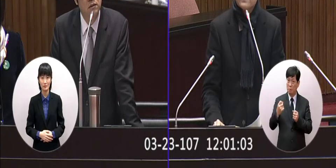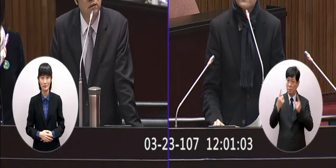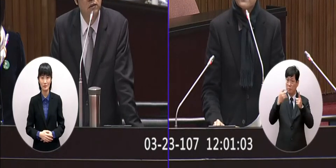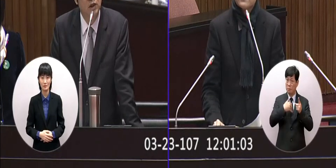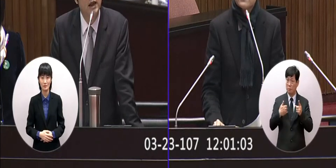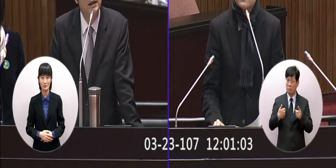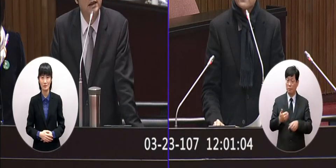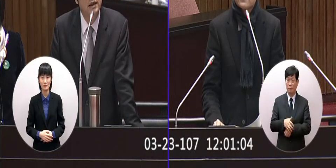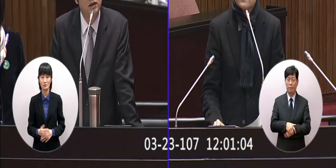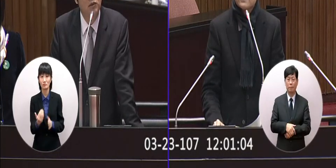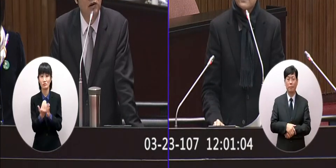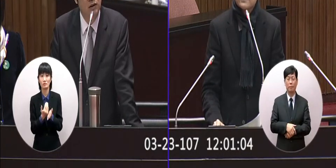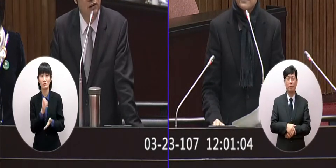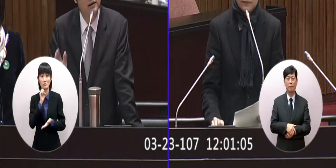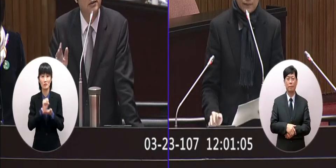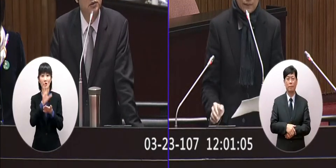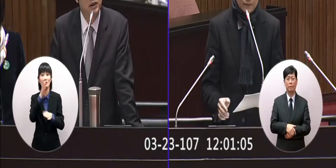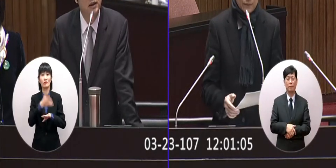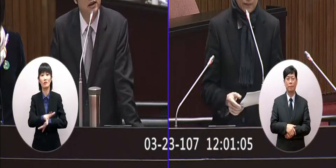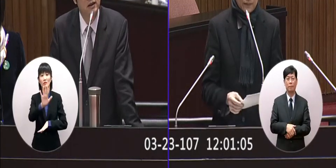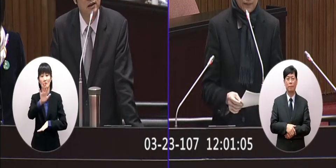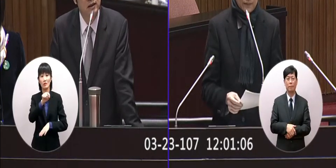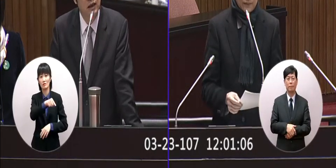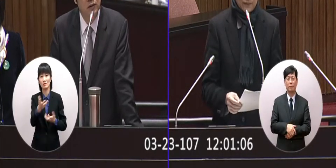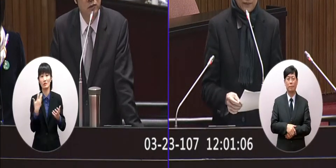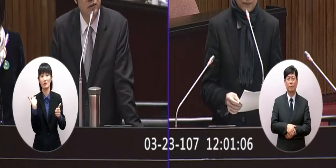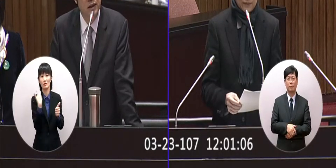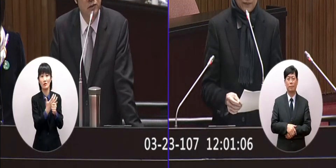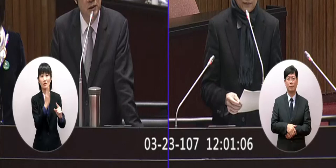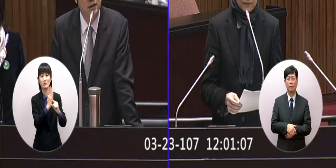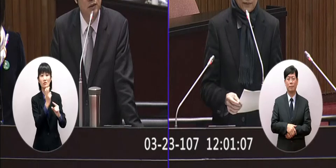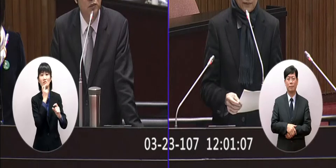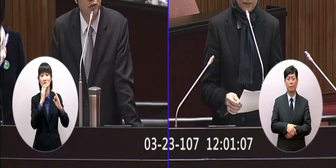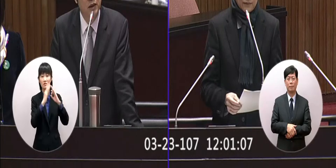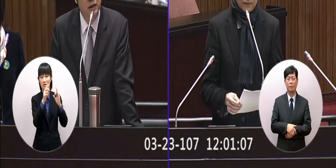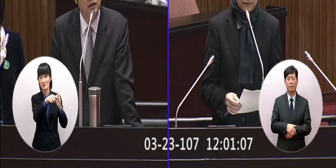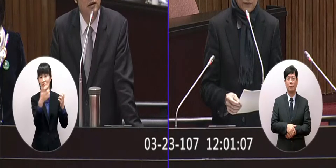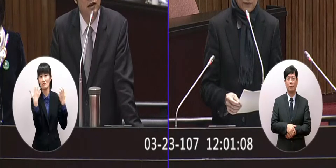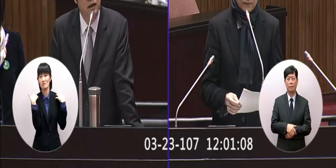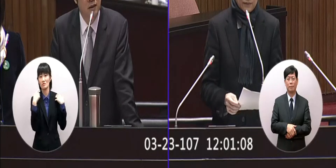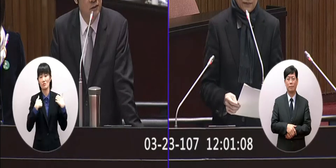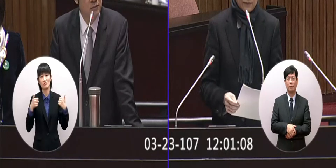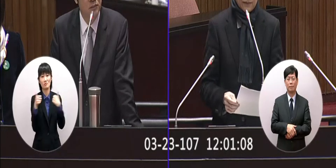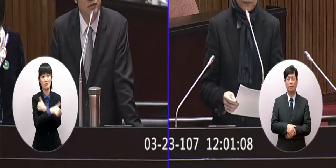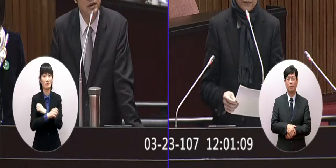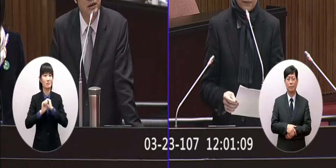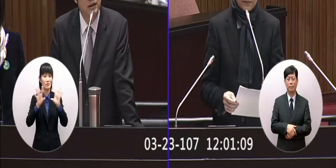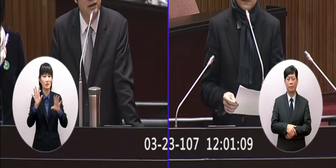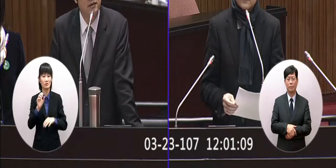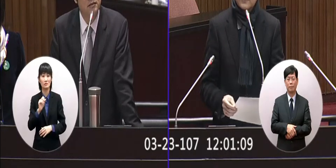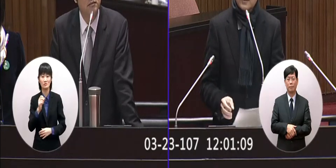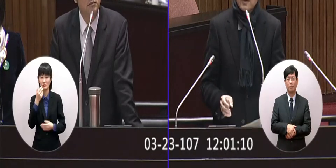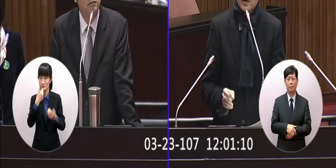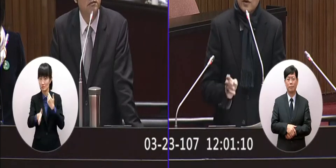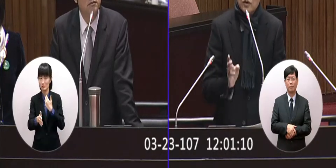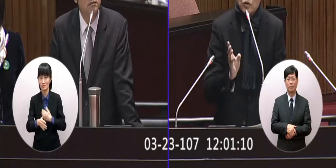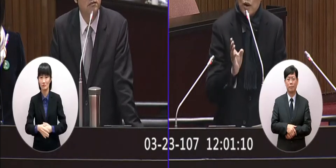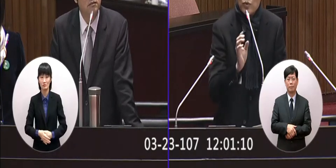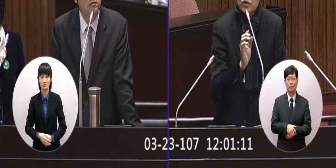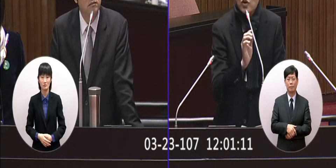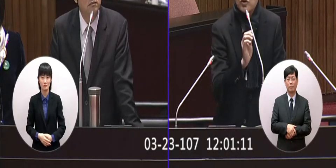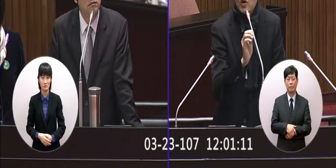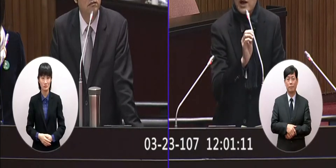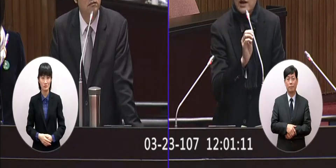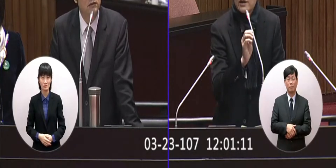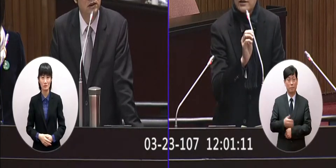间？ 我刚刚已经跟你报告哦，这属于这个央行总裁的权责，我不宜啊表示意见。